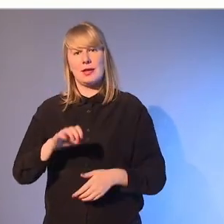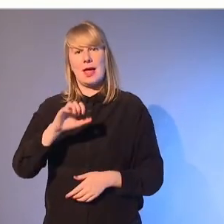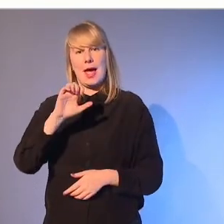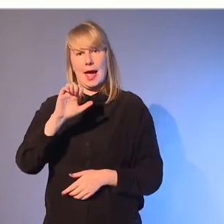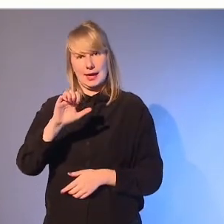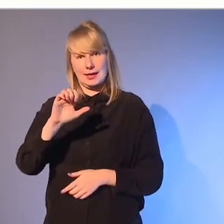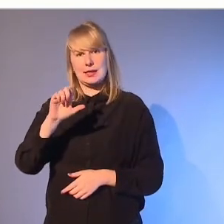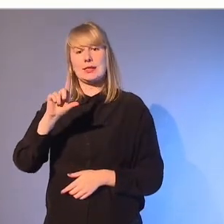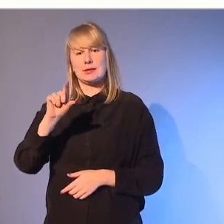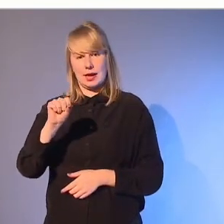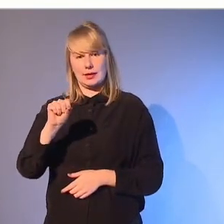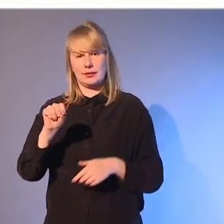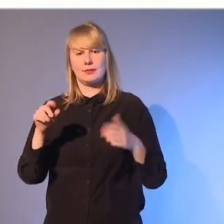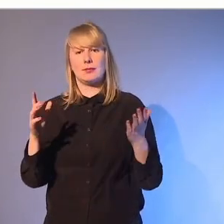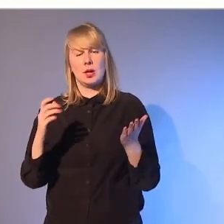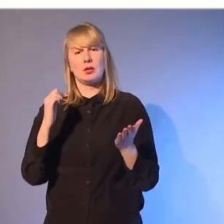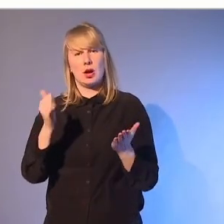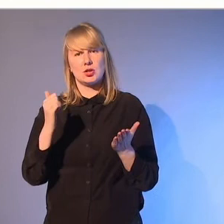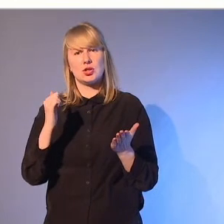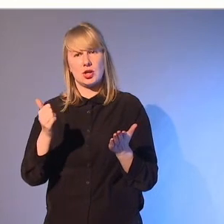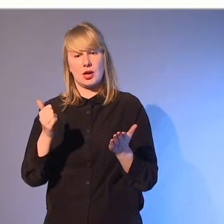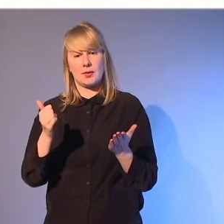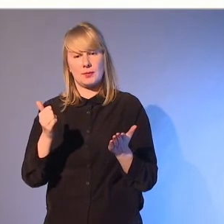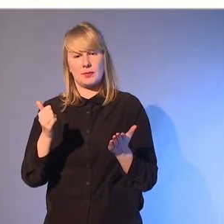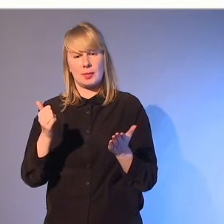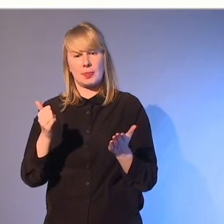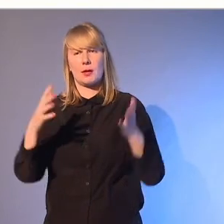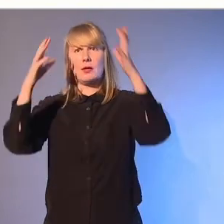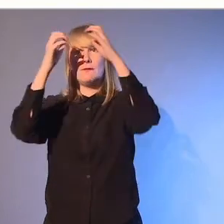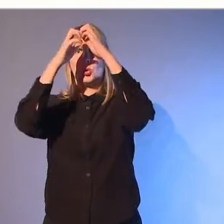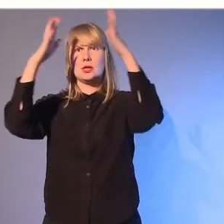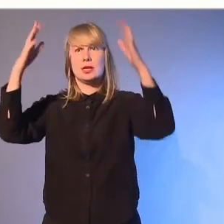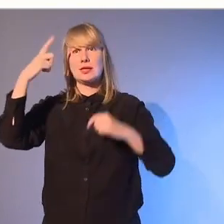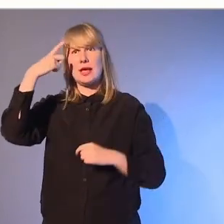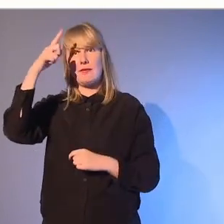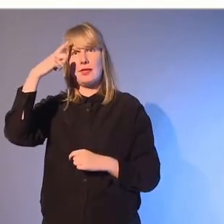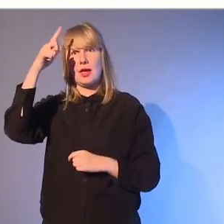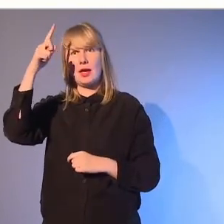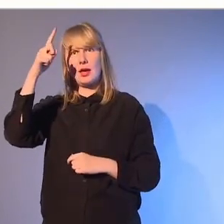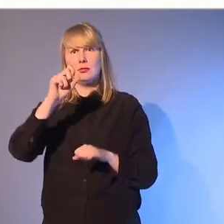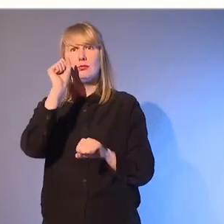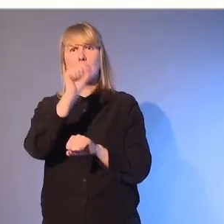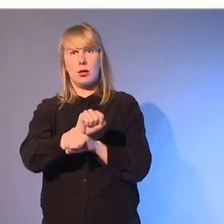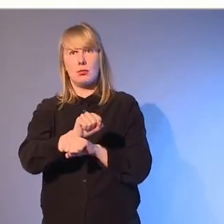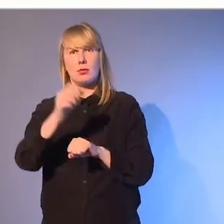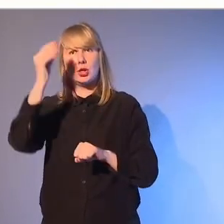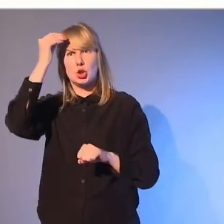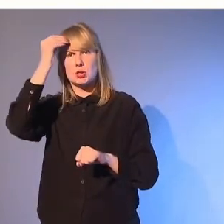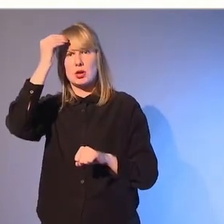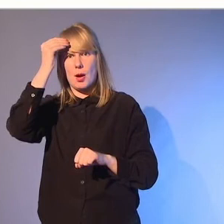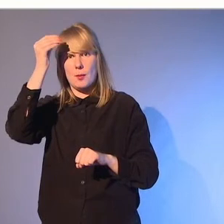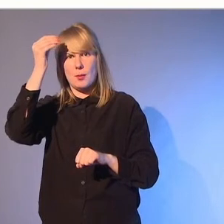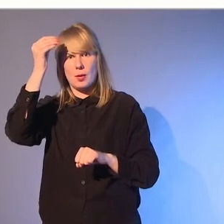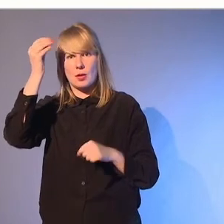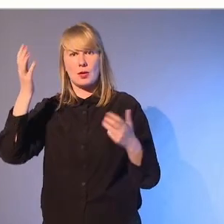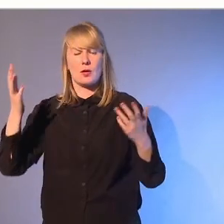som sier det at kanskje er det sånn at forestillingsevne trumfer kunnskap. Og at når det